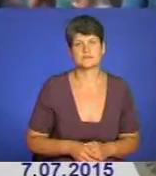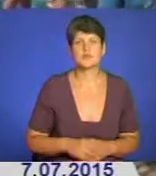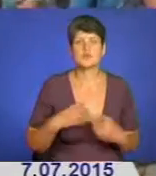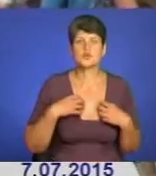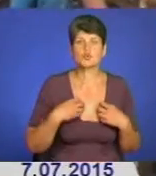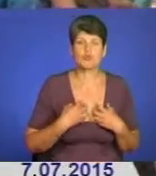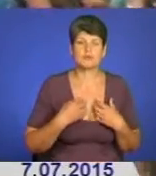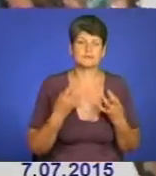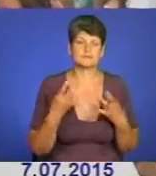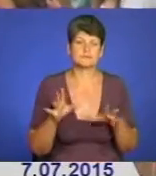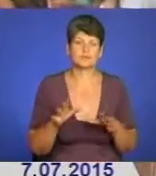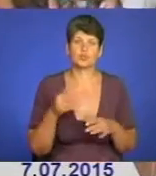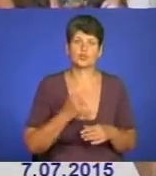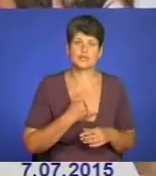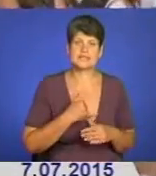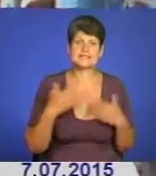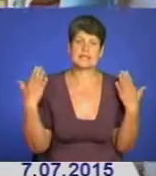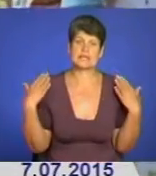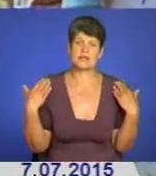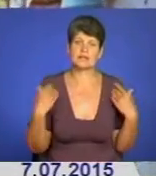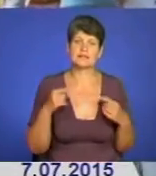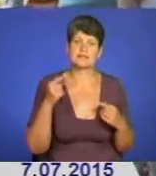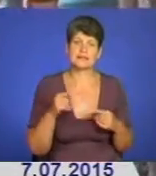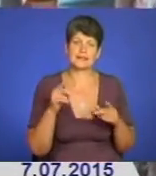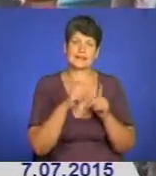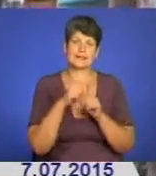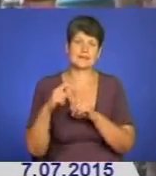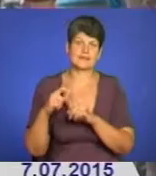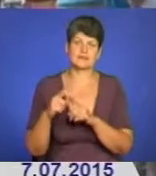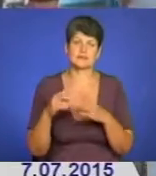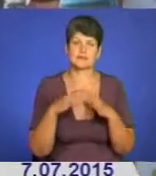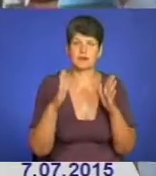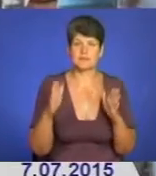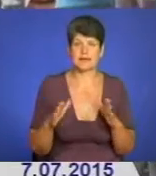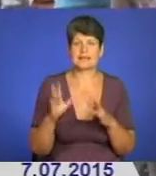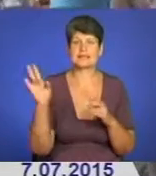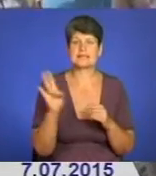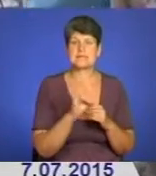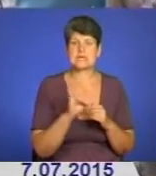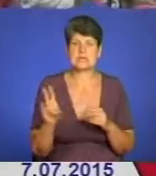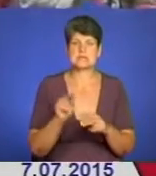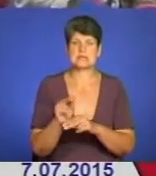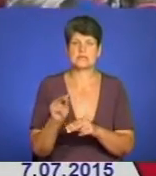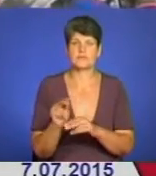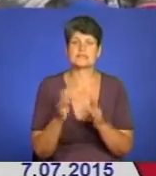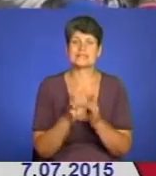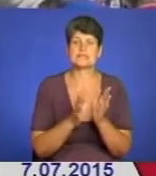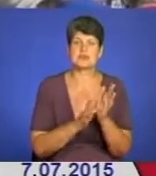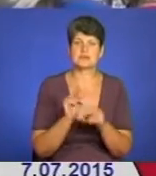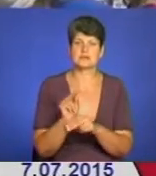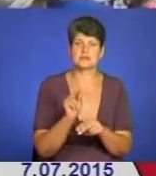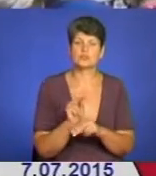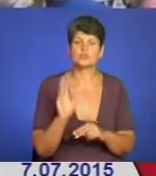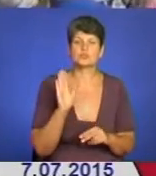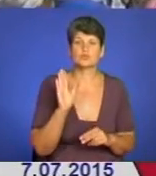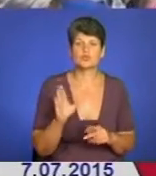Сумувати ніколи, бо у нас канікули. Такий девіз табору. Християнські науки, пісні, вікторини і квести.